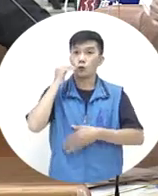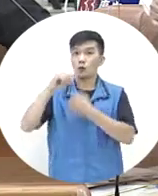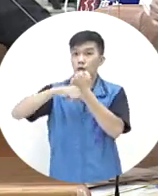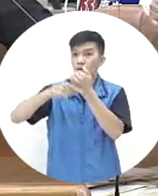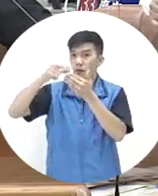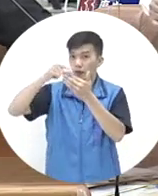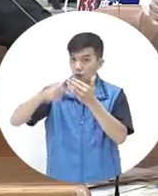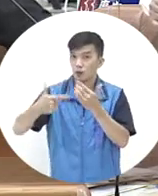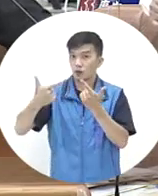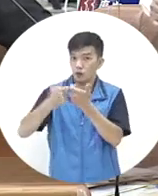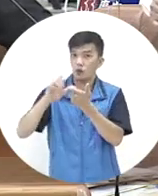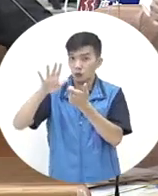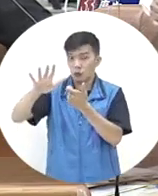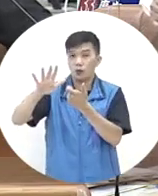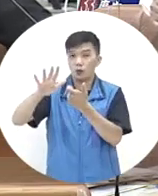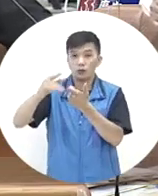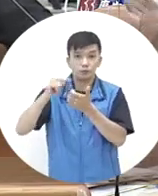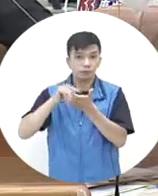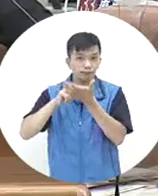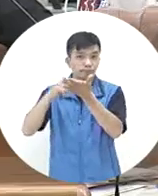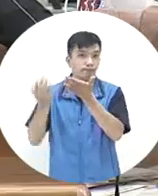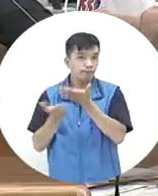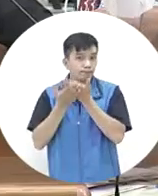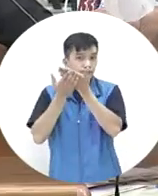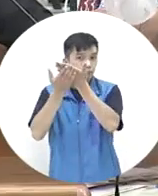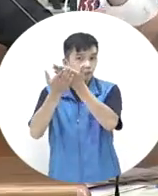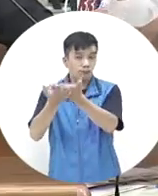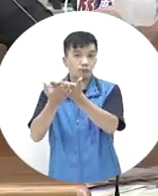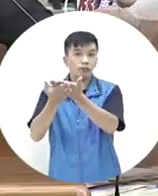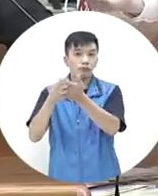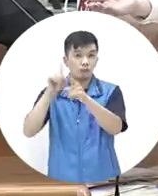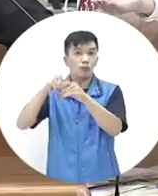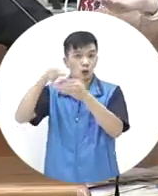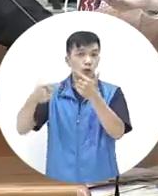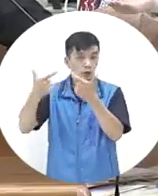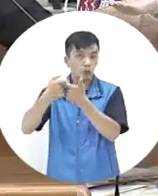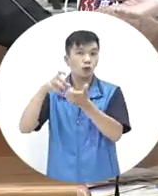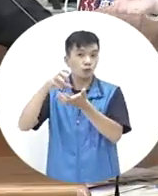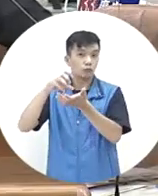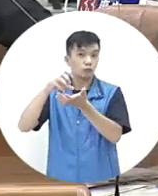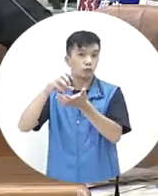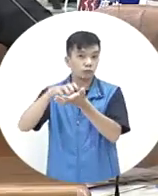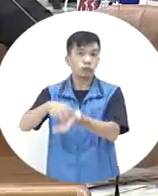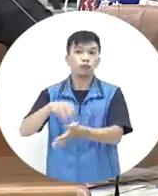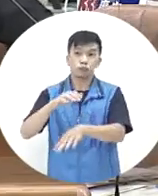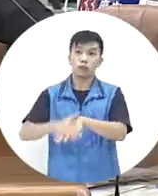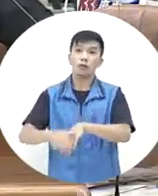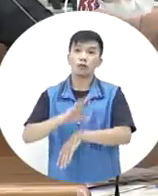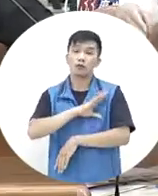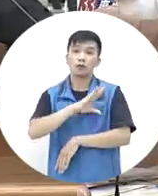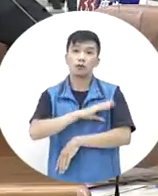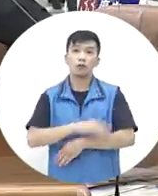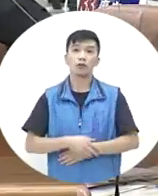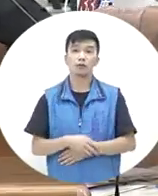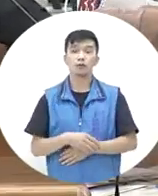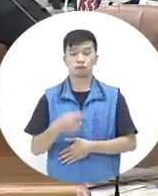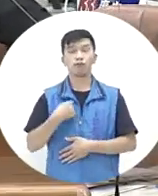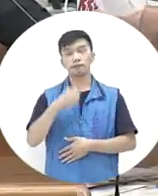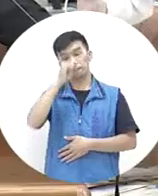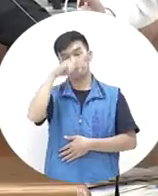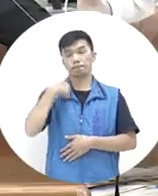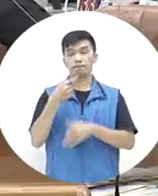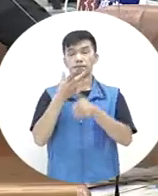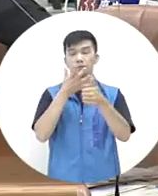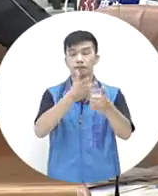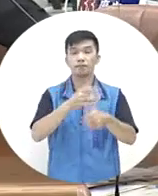订好送来。照规定， 所以我们干式储存槽现在没有办法给吗？ 我们招给他就会给他。 我简单问一下，那我们